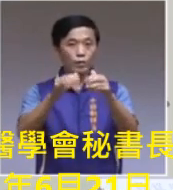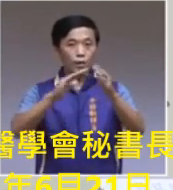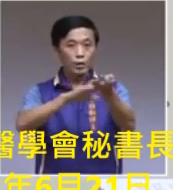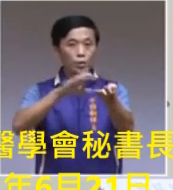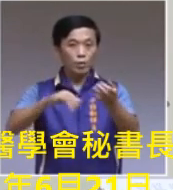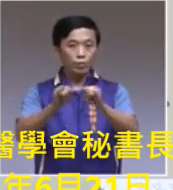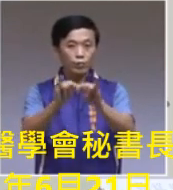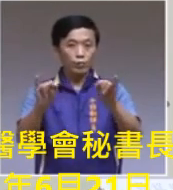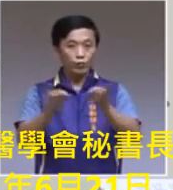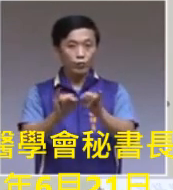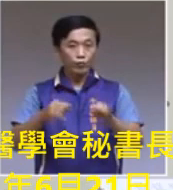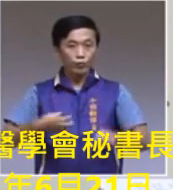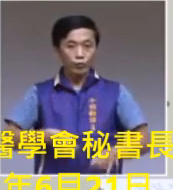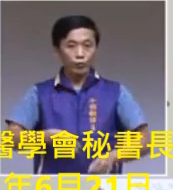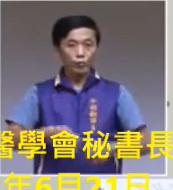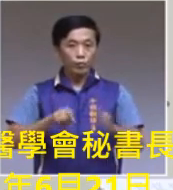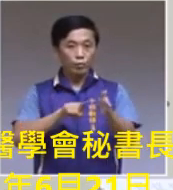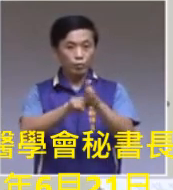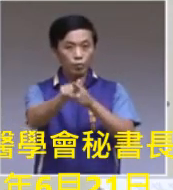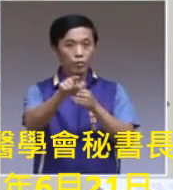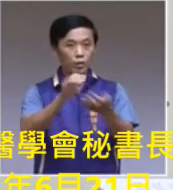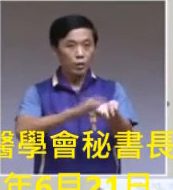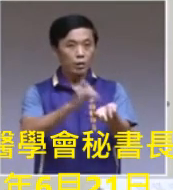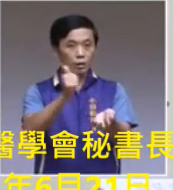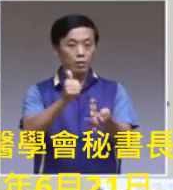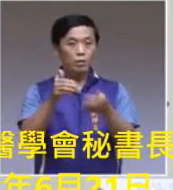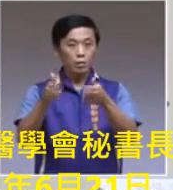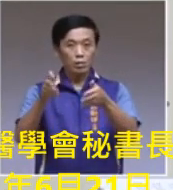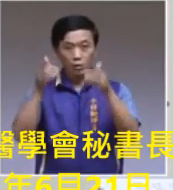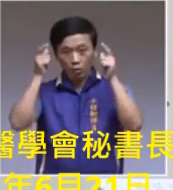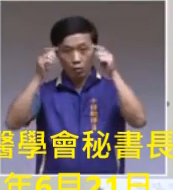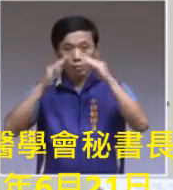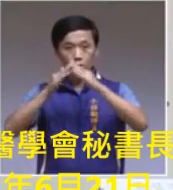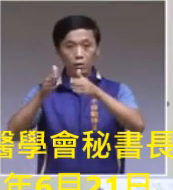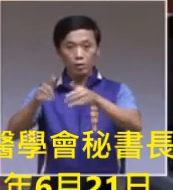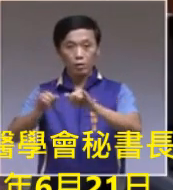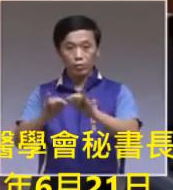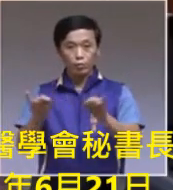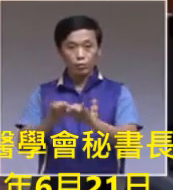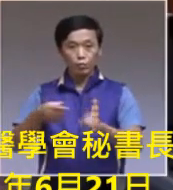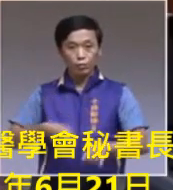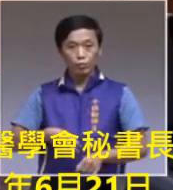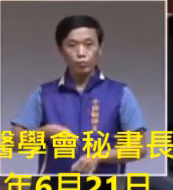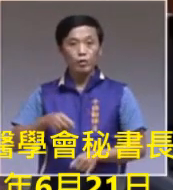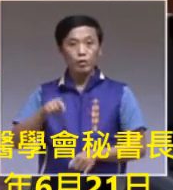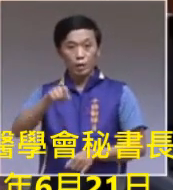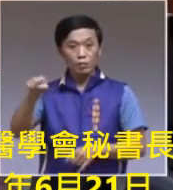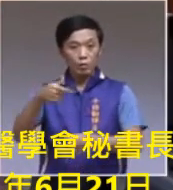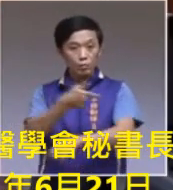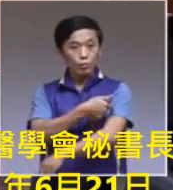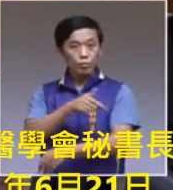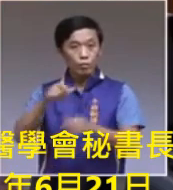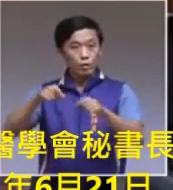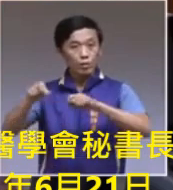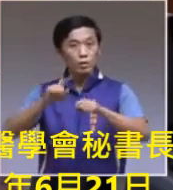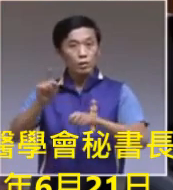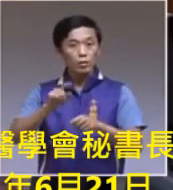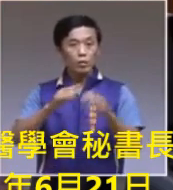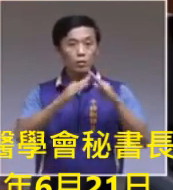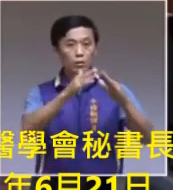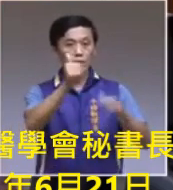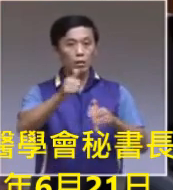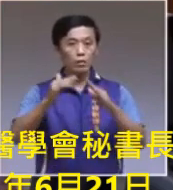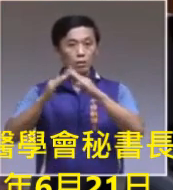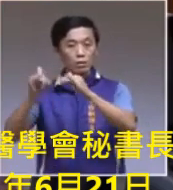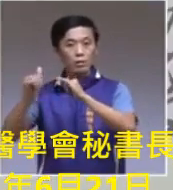师我们今天要来说明我们高雄市对于怀孕妇女施打的策略。 好，谢谢市长，还有各